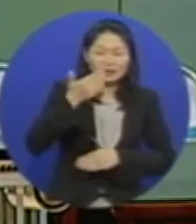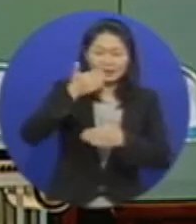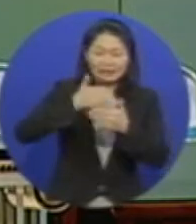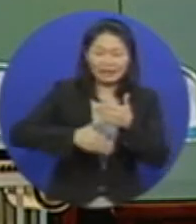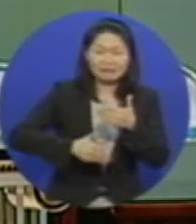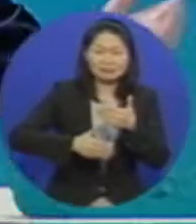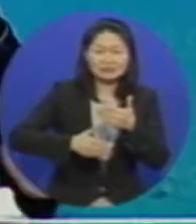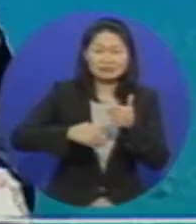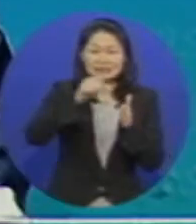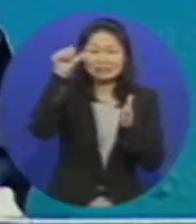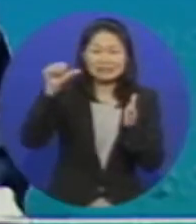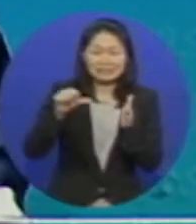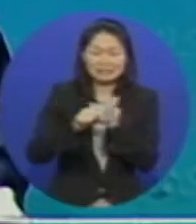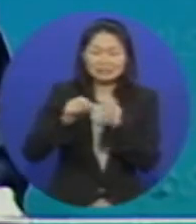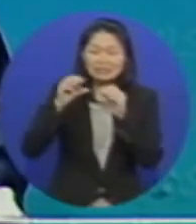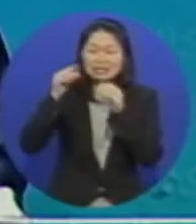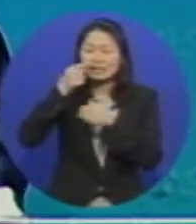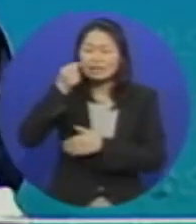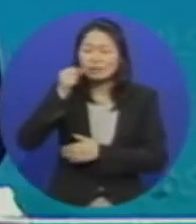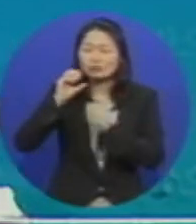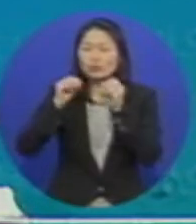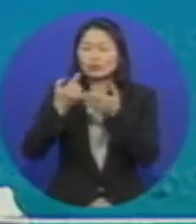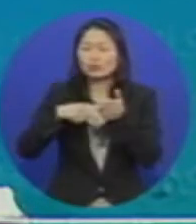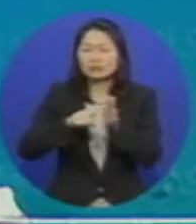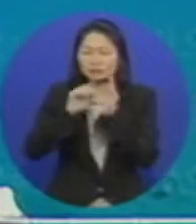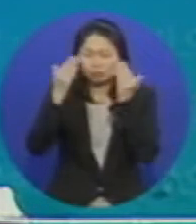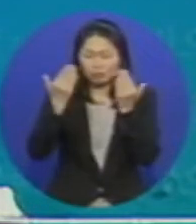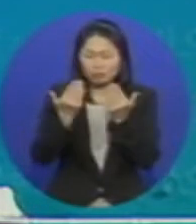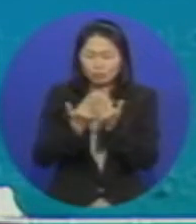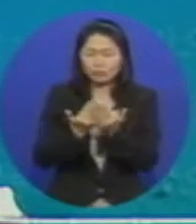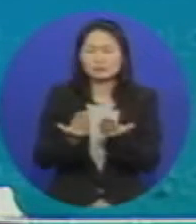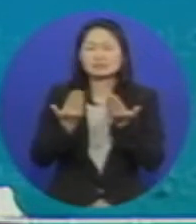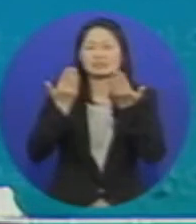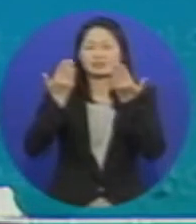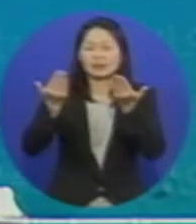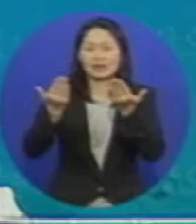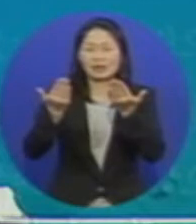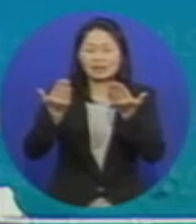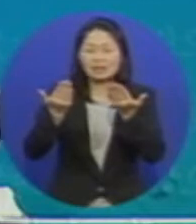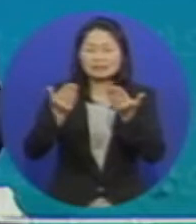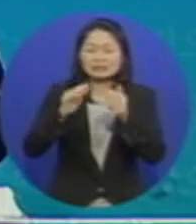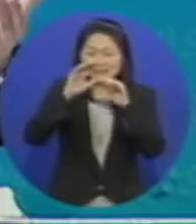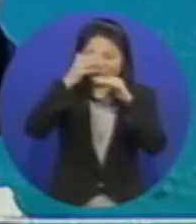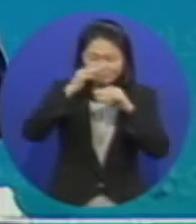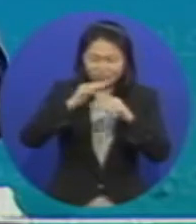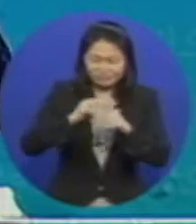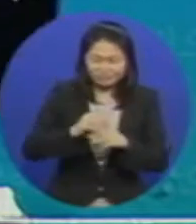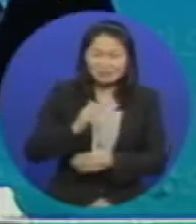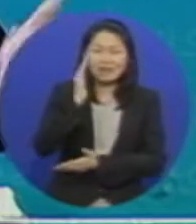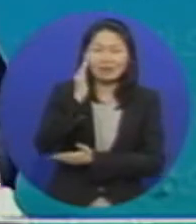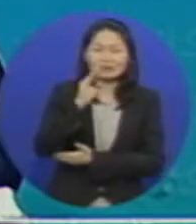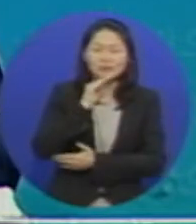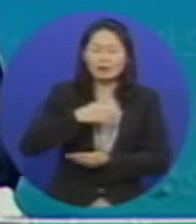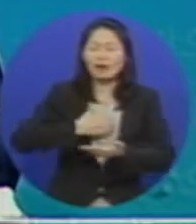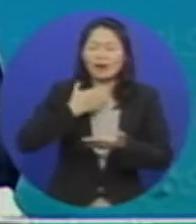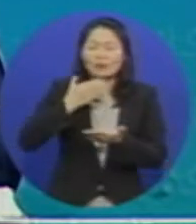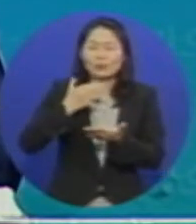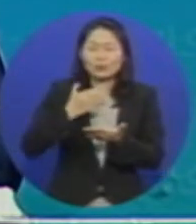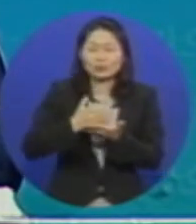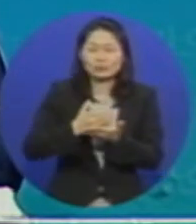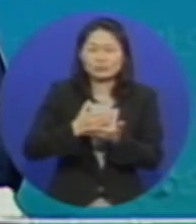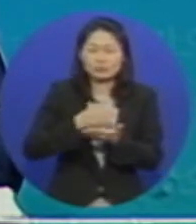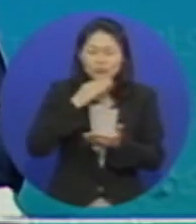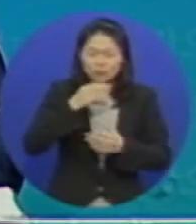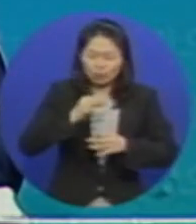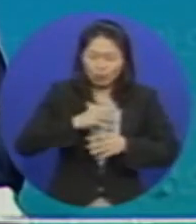일본 선교를 위해 다 바칩니다 그 전기가 감동적이에요 뭐 열매가 놀라운 열매가 맺을 수밖에